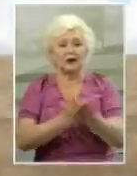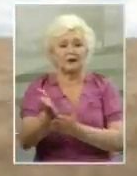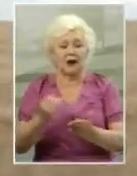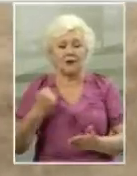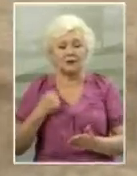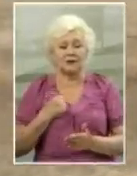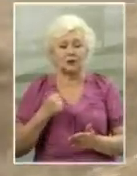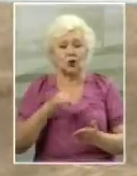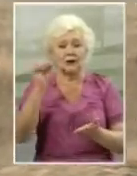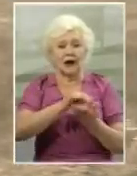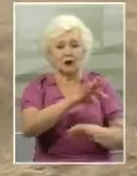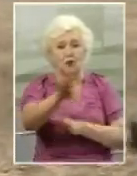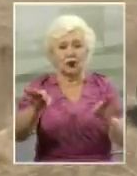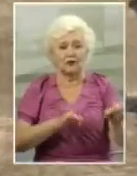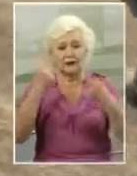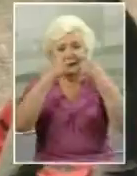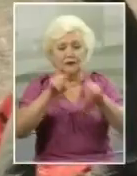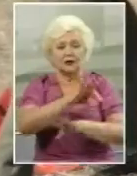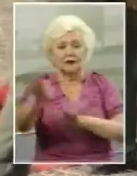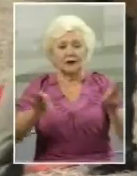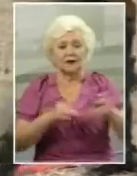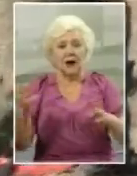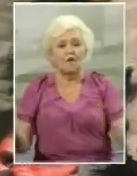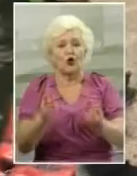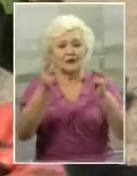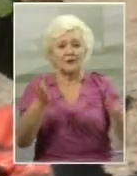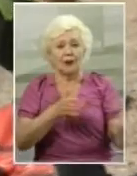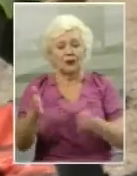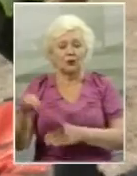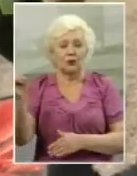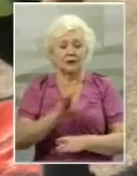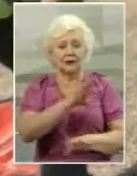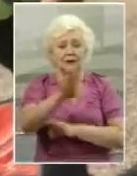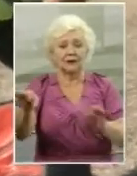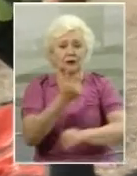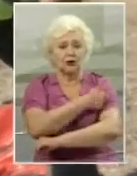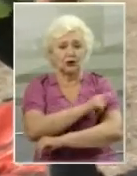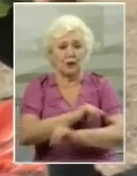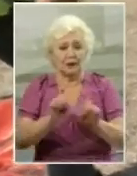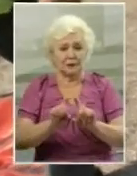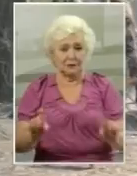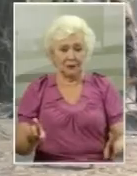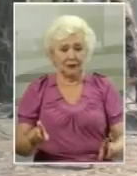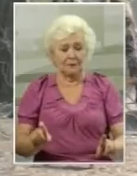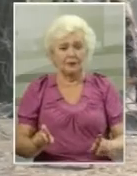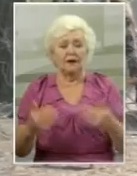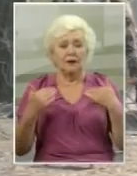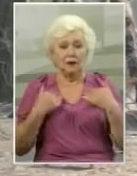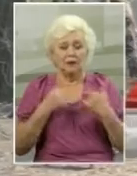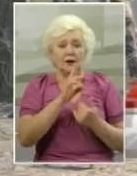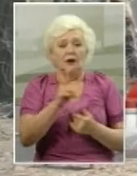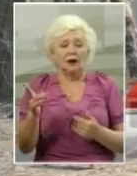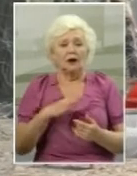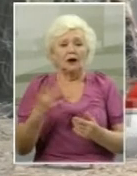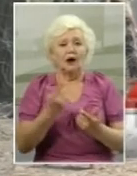військова топографія, інженерна тактична вогнева підготовка і тактична медицина. Програма підготовки включає в